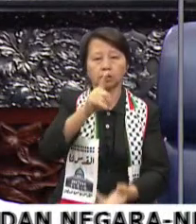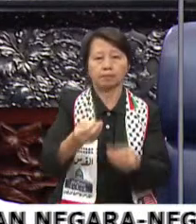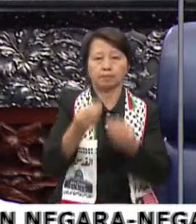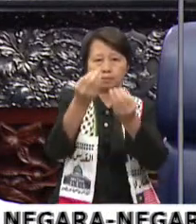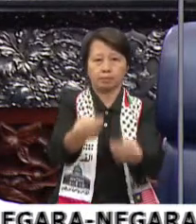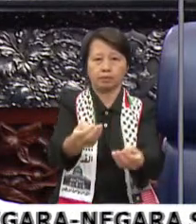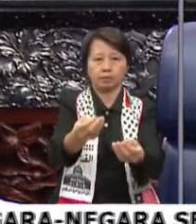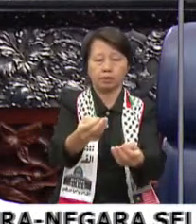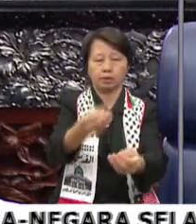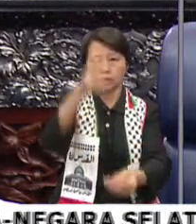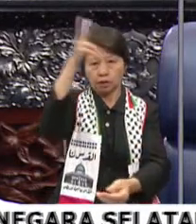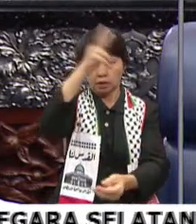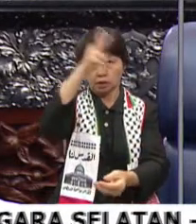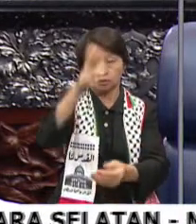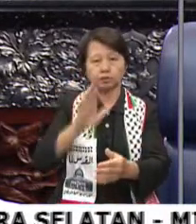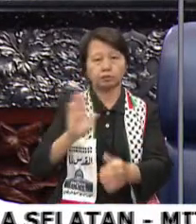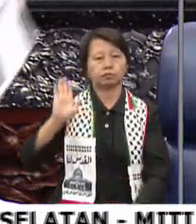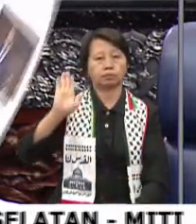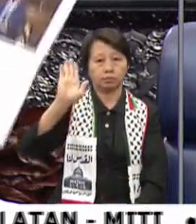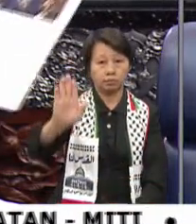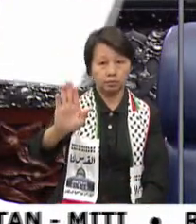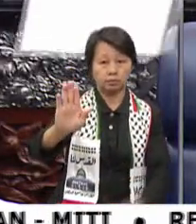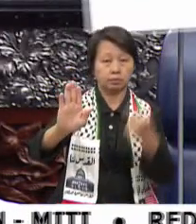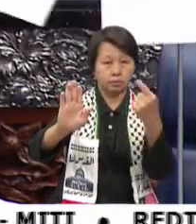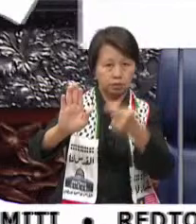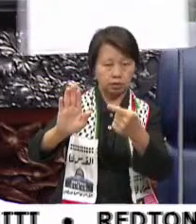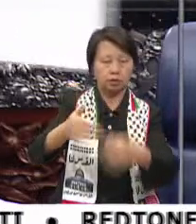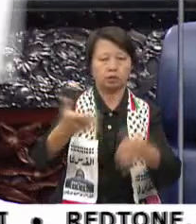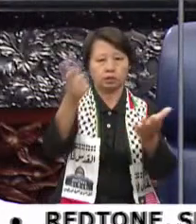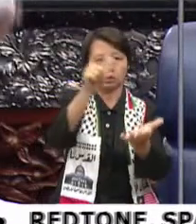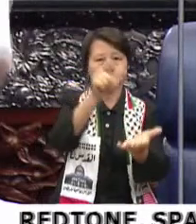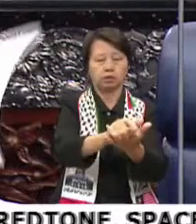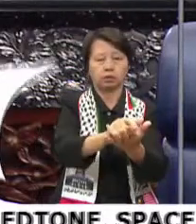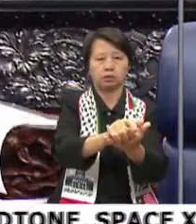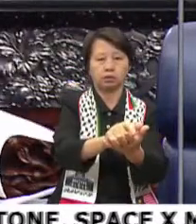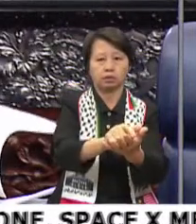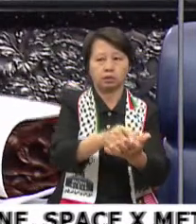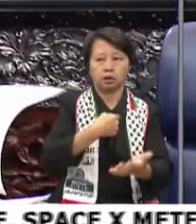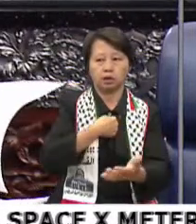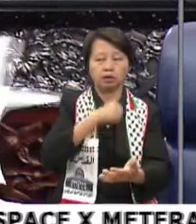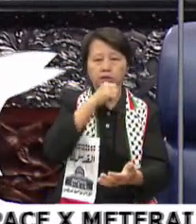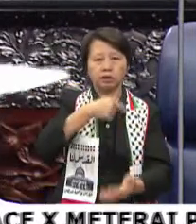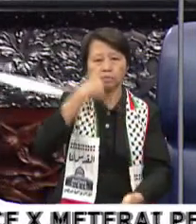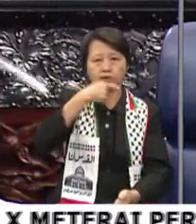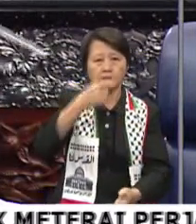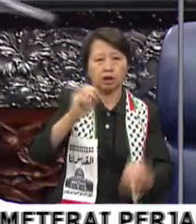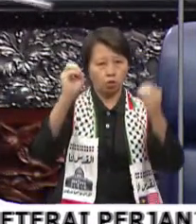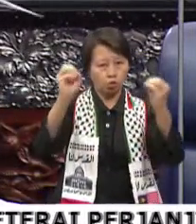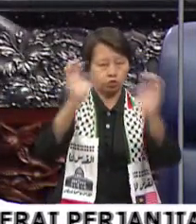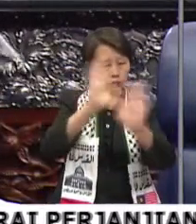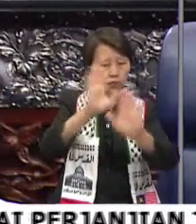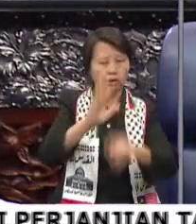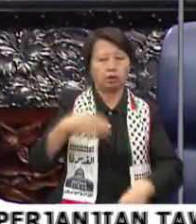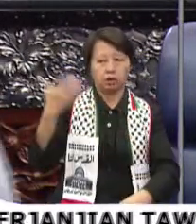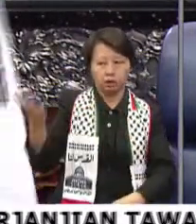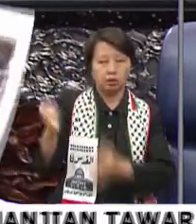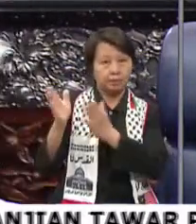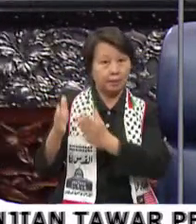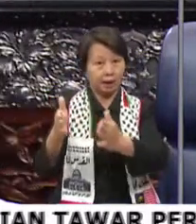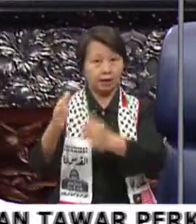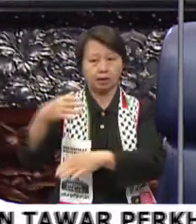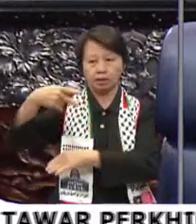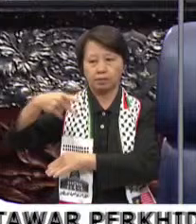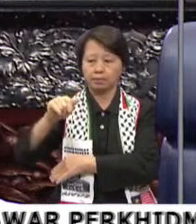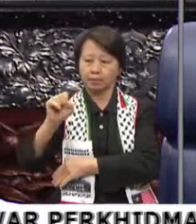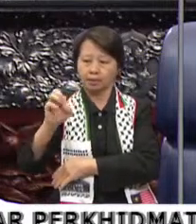diberikan oleh kerajaan Madani ini dilaporkan saya tak bercakap kosong Beliau mengatakan beliau